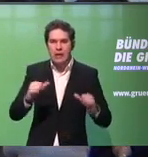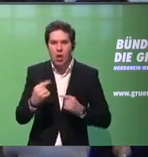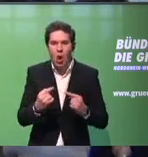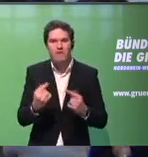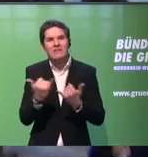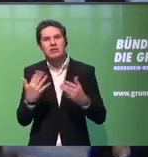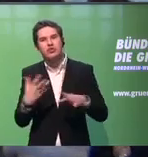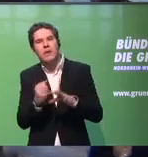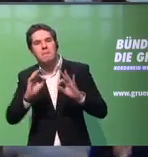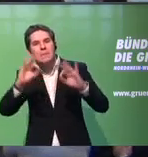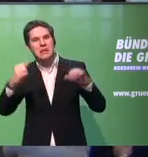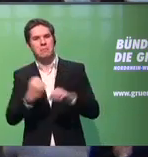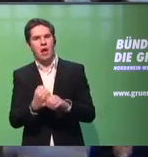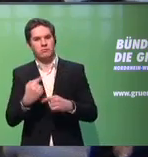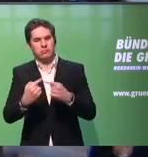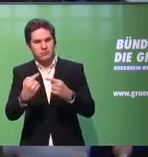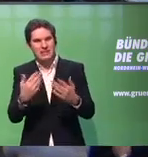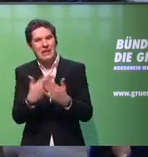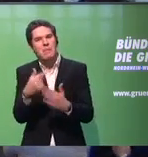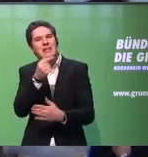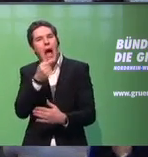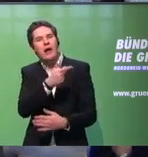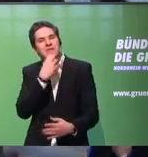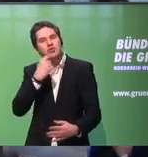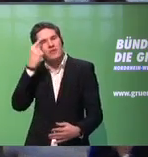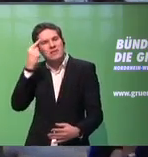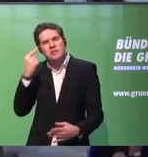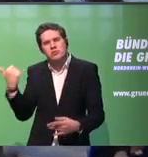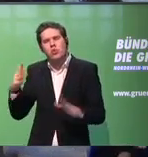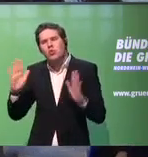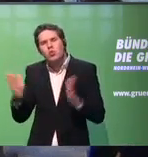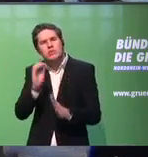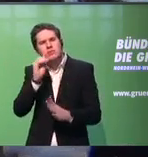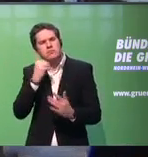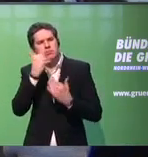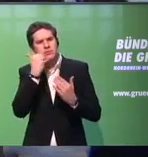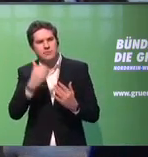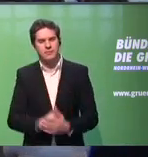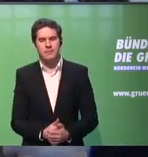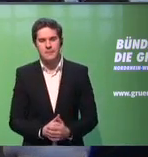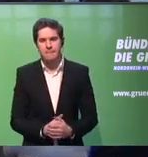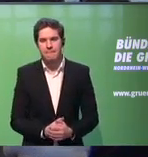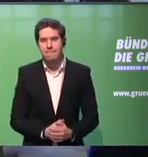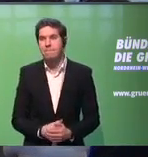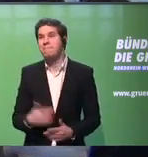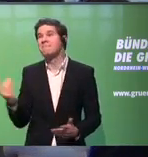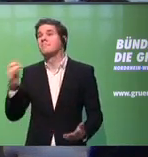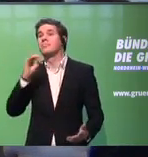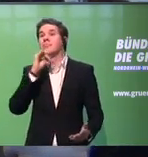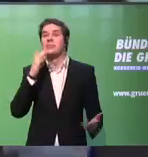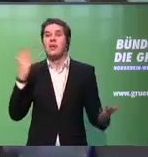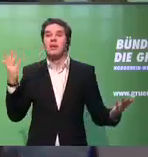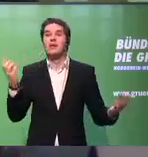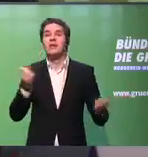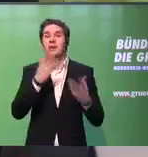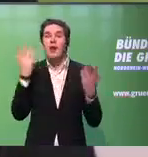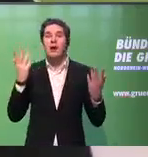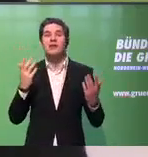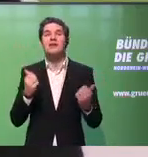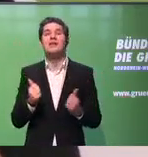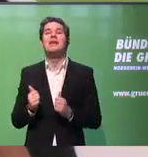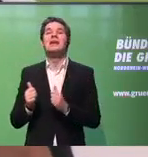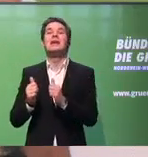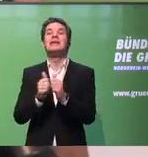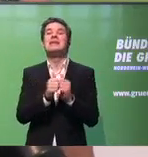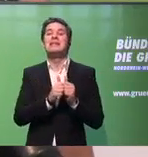funktionieren sollte, möchte Theresa gern von dir noch mal ein kurzes Statement. Weil ich glaube, dass es gibt Tandem, die mehr notwendig